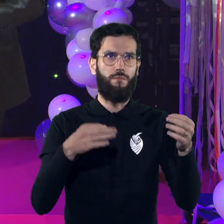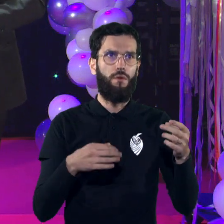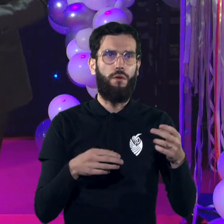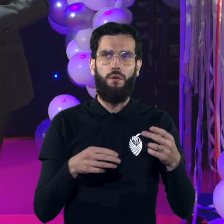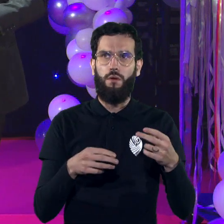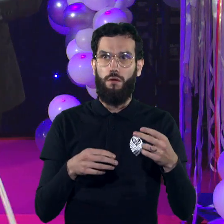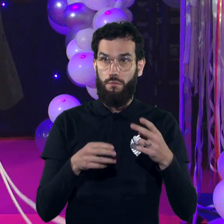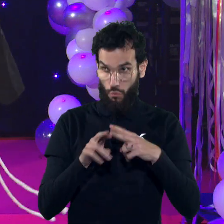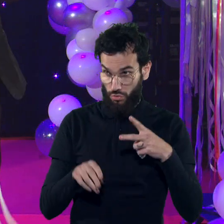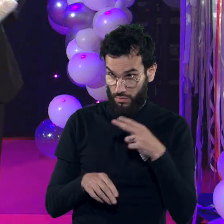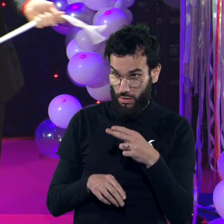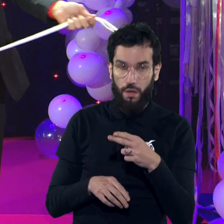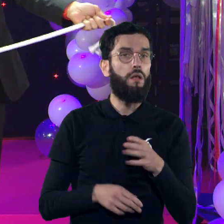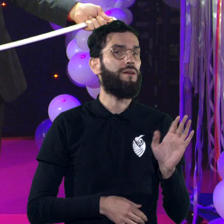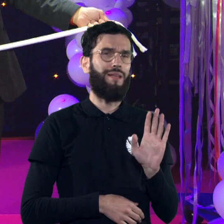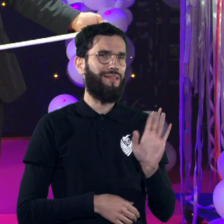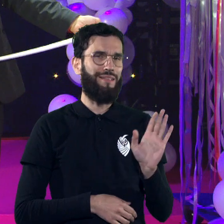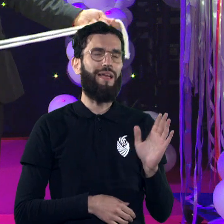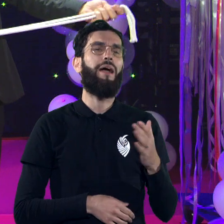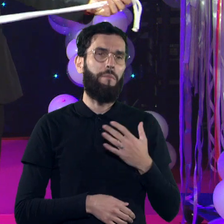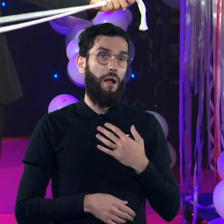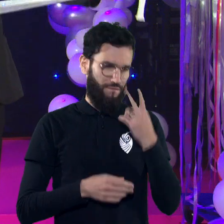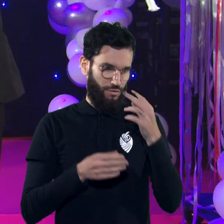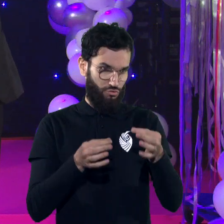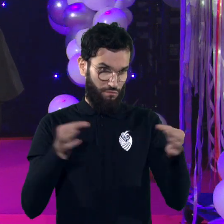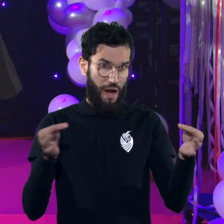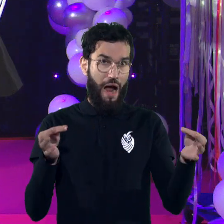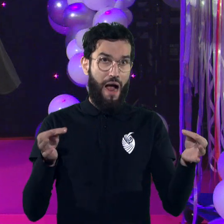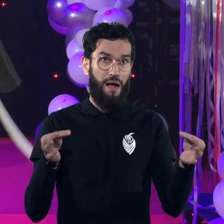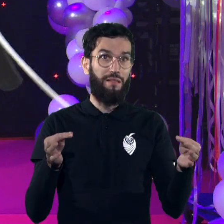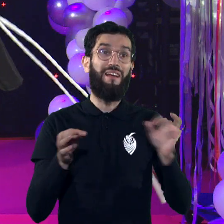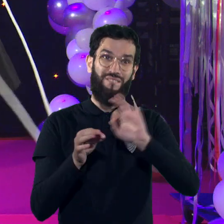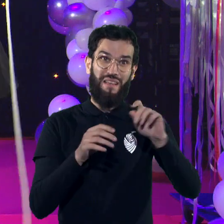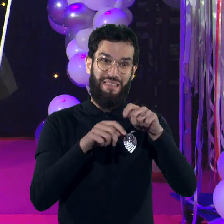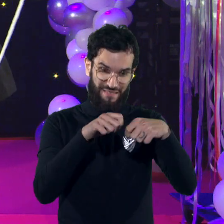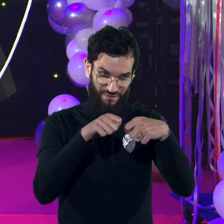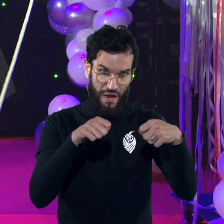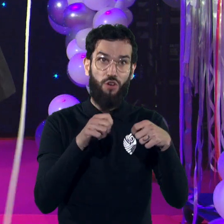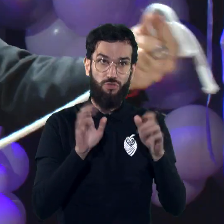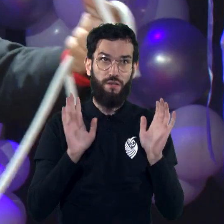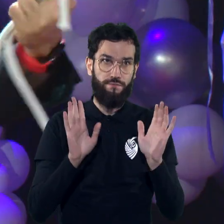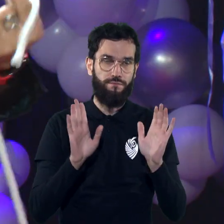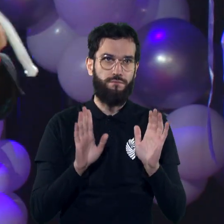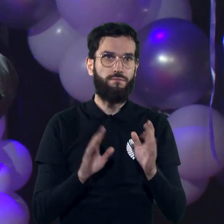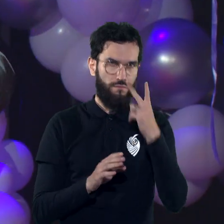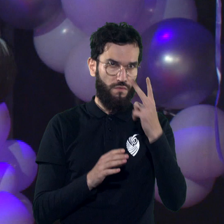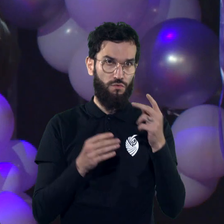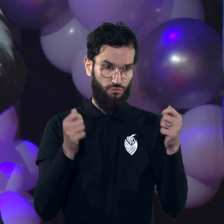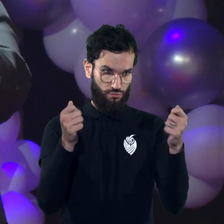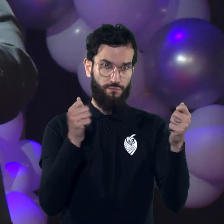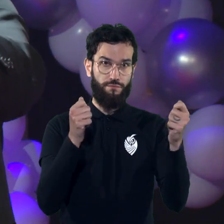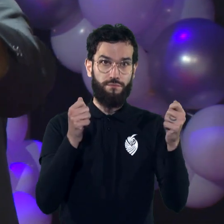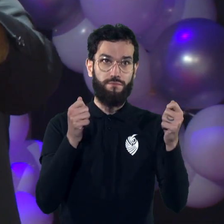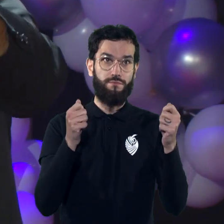Môžem strihať? Nie. Netreba. Pozri, máme dva rovnaké špagáty a oni sa dajú zaviazať do takých slučiek. Takže, jeden